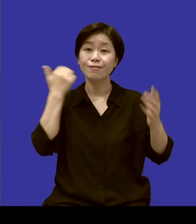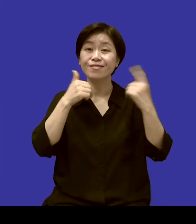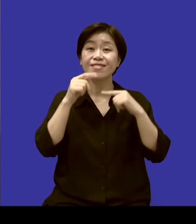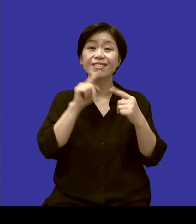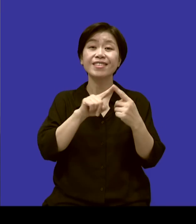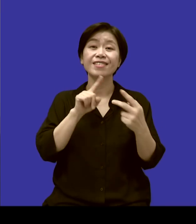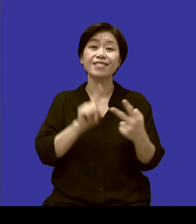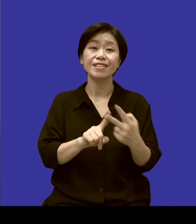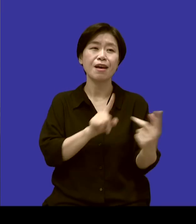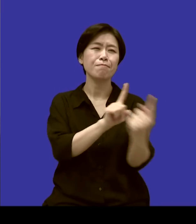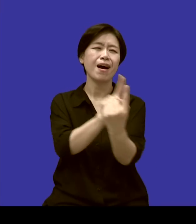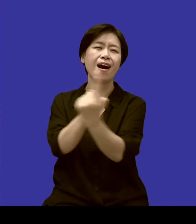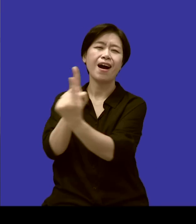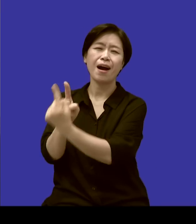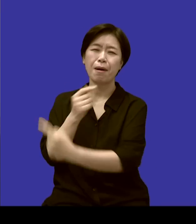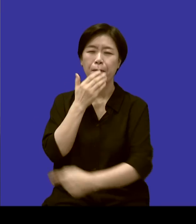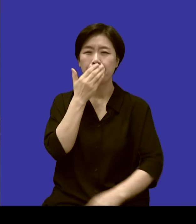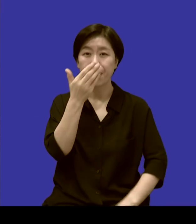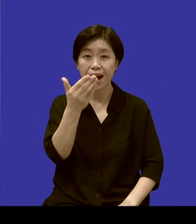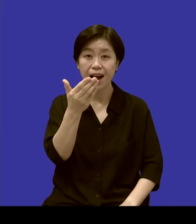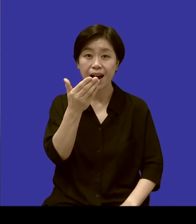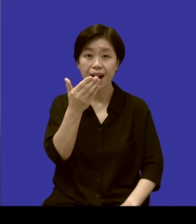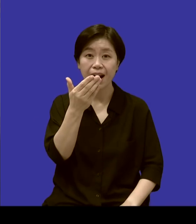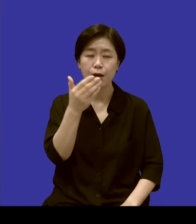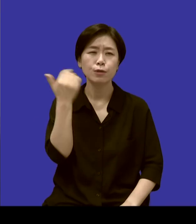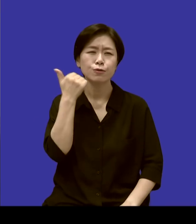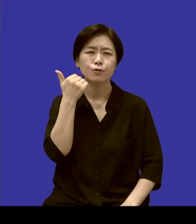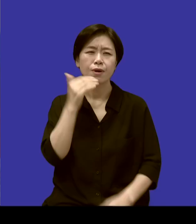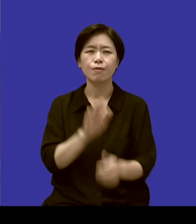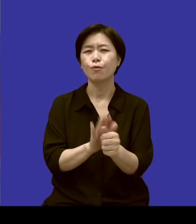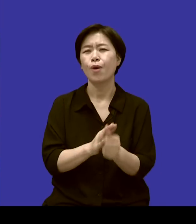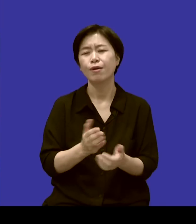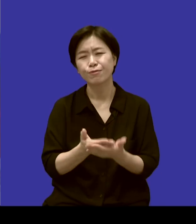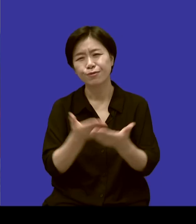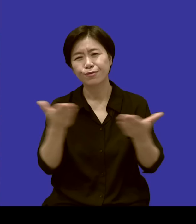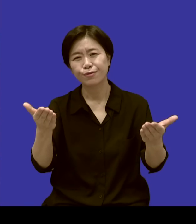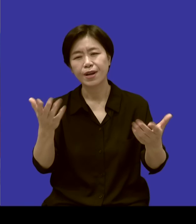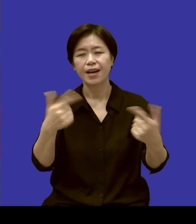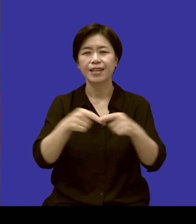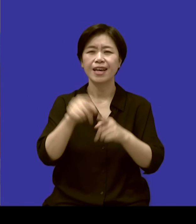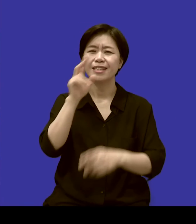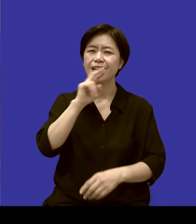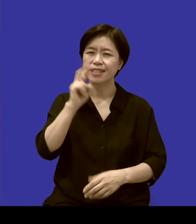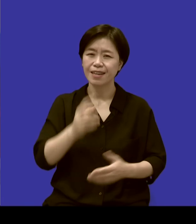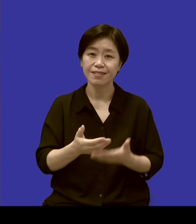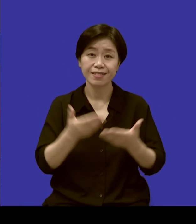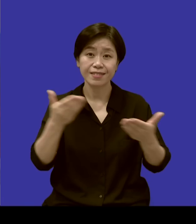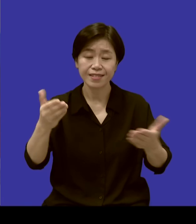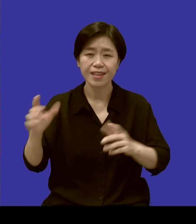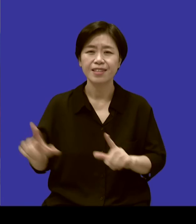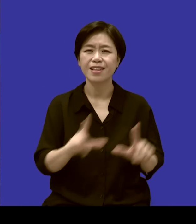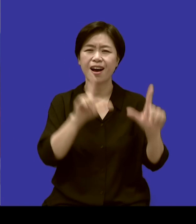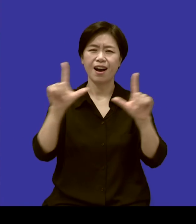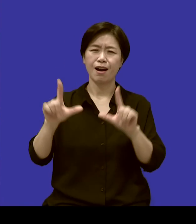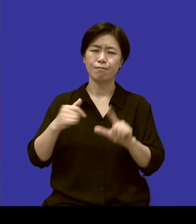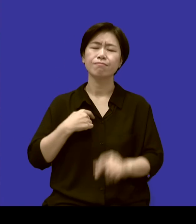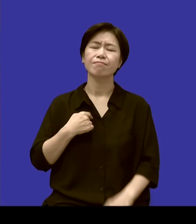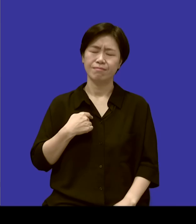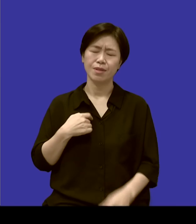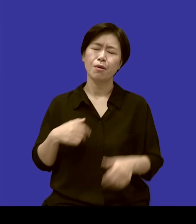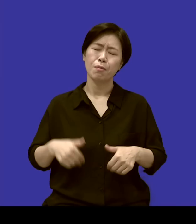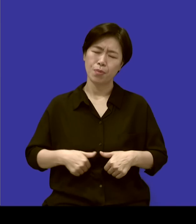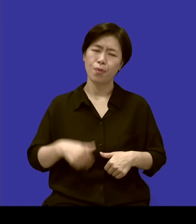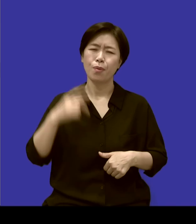있도록 누구든지 네, 만날 수 멋지네요. 있도록 누구든지 손을 붙잡고 함께 찬양하고 말씀을 전할 수 있는 그런 삶을 살아야겠다는 도전을